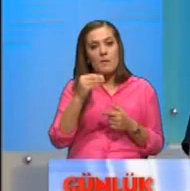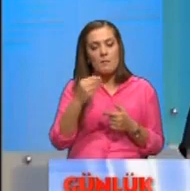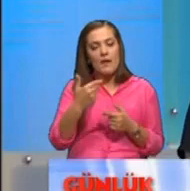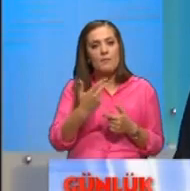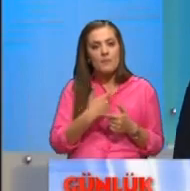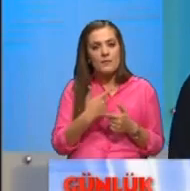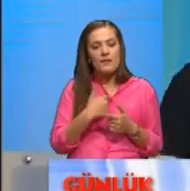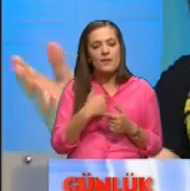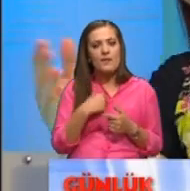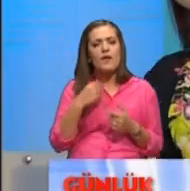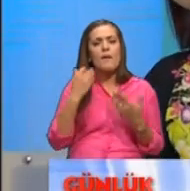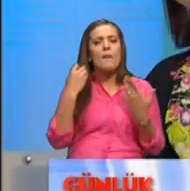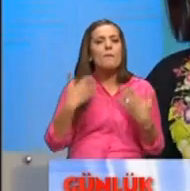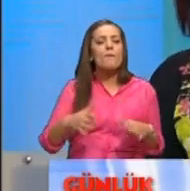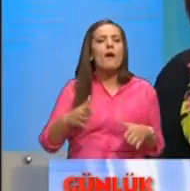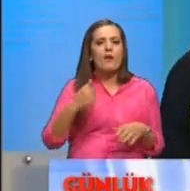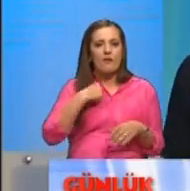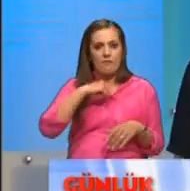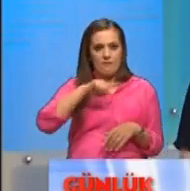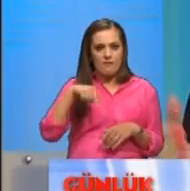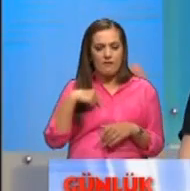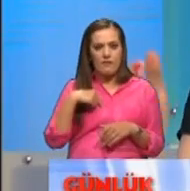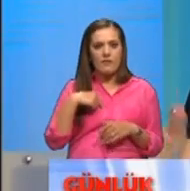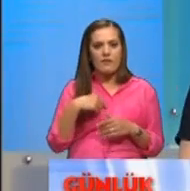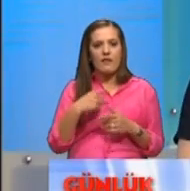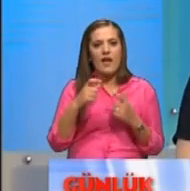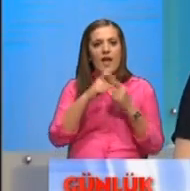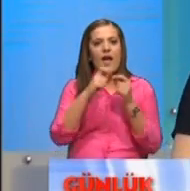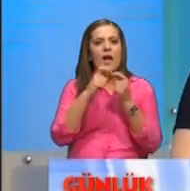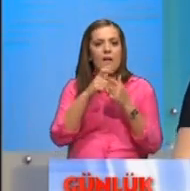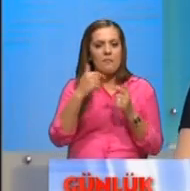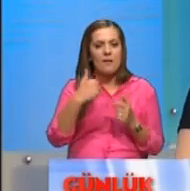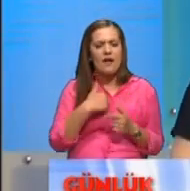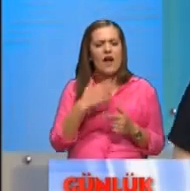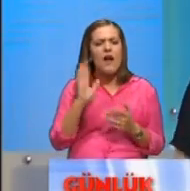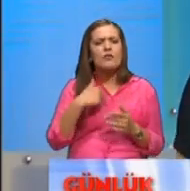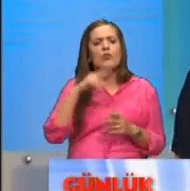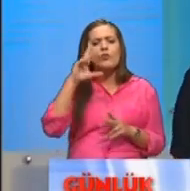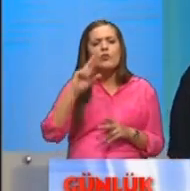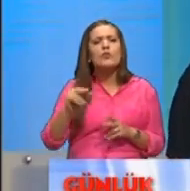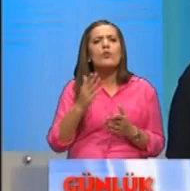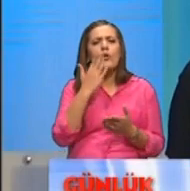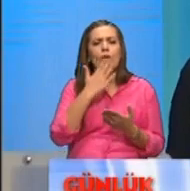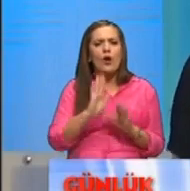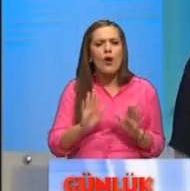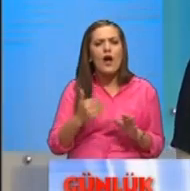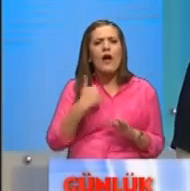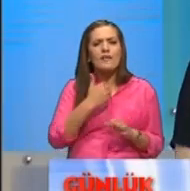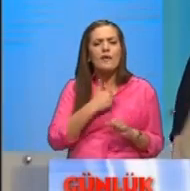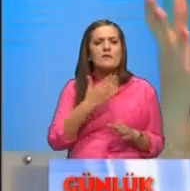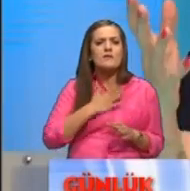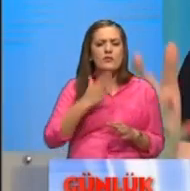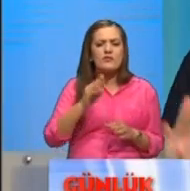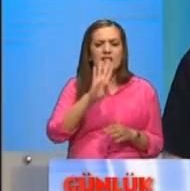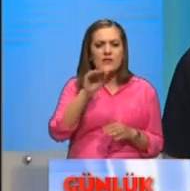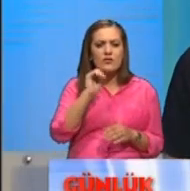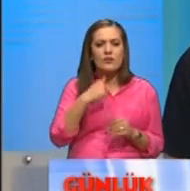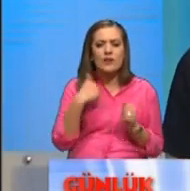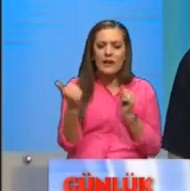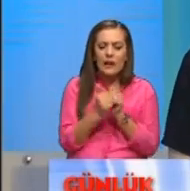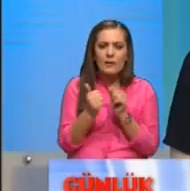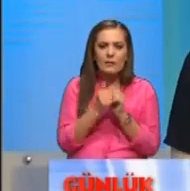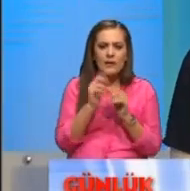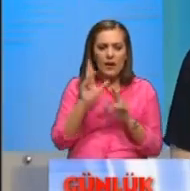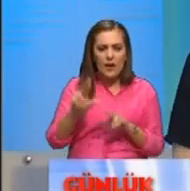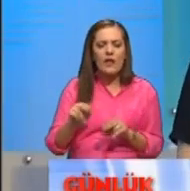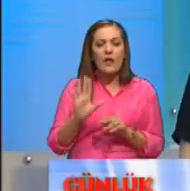bebeğimde perişan vaziyetteyim. Evet. Sevgili ebemiz. Artık uyku kalmamış. Annem de sağ olsun 40 gün yanımdan